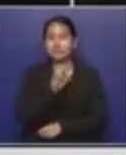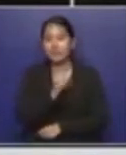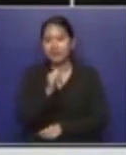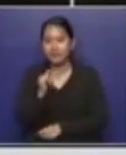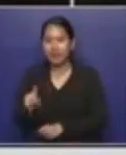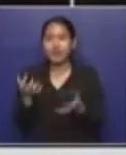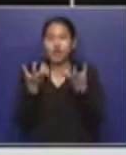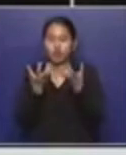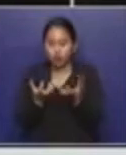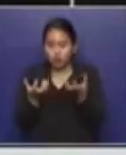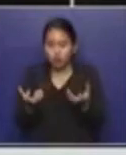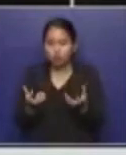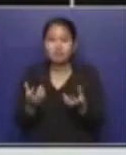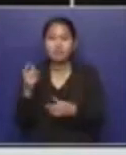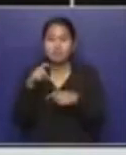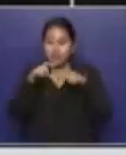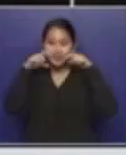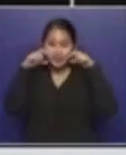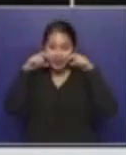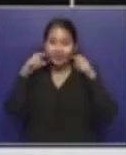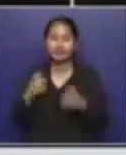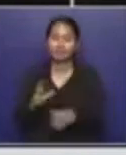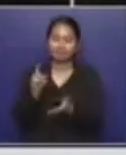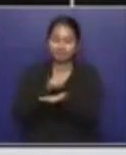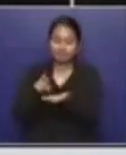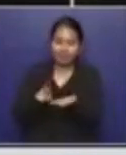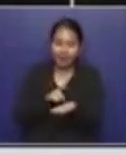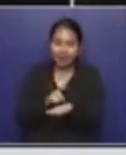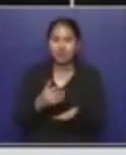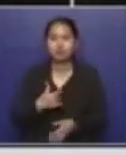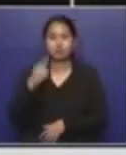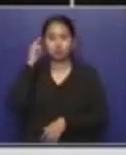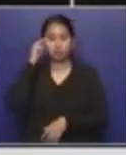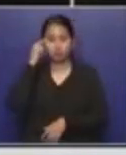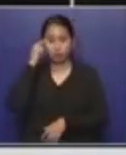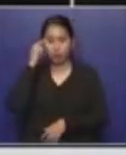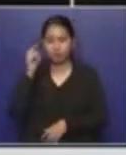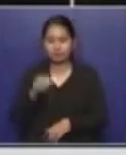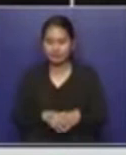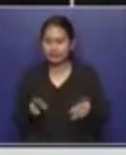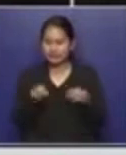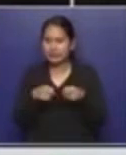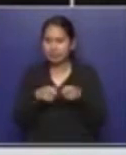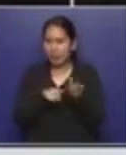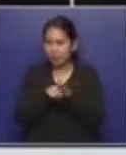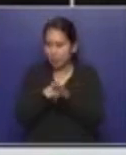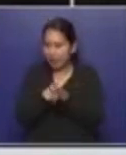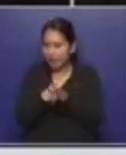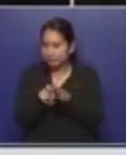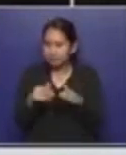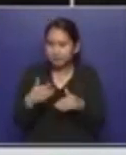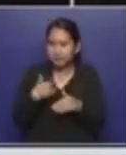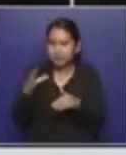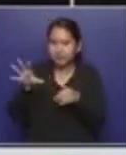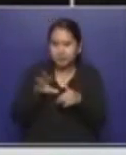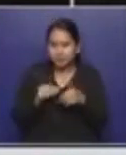มีเพียงหน้ากากอนามัยเจลล้างมือแล้วก็ไม่รู้เลยว่ามฤตยูที่อยู่ข้างหน้าแฝงตัวมาในรูปแบบใด